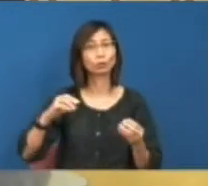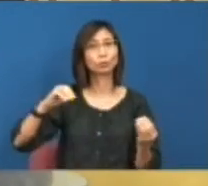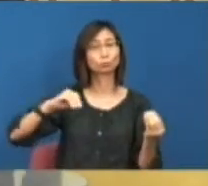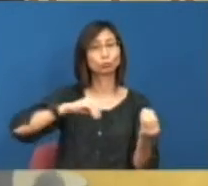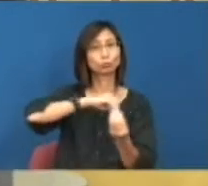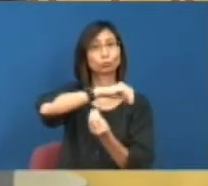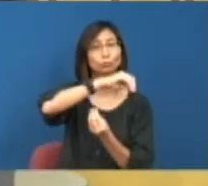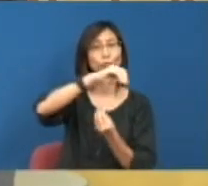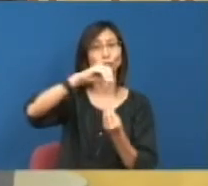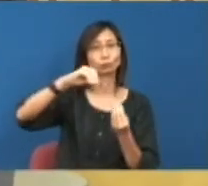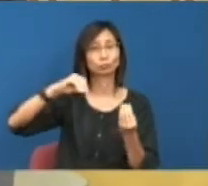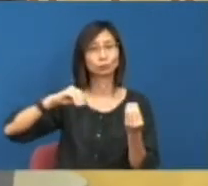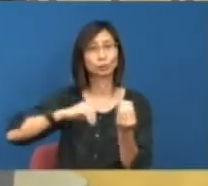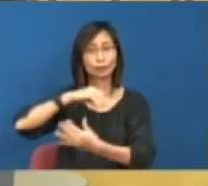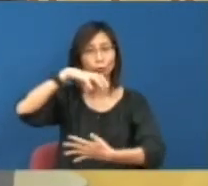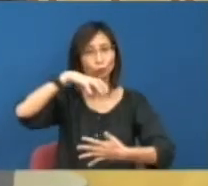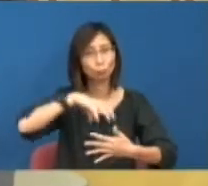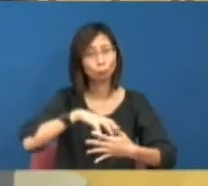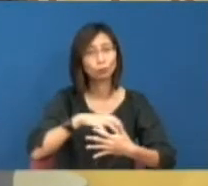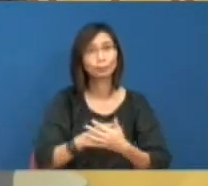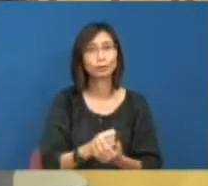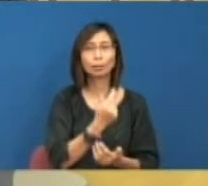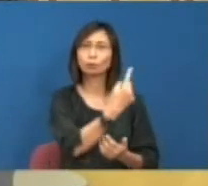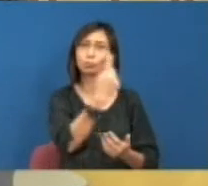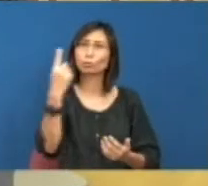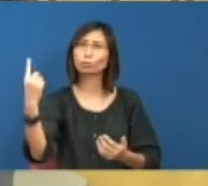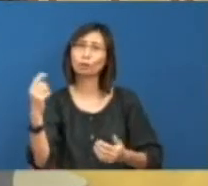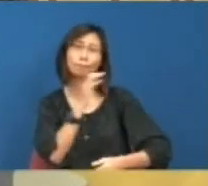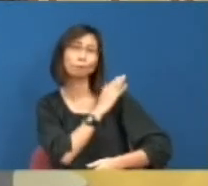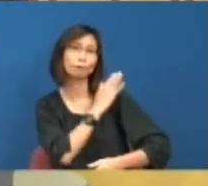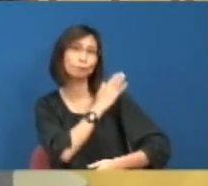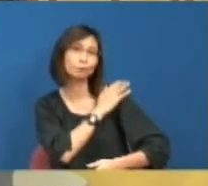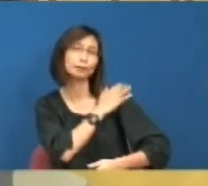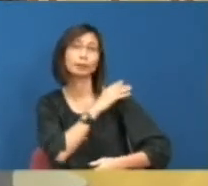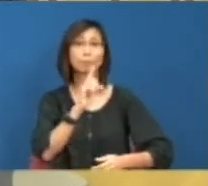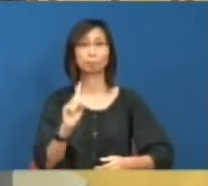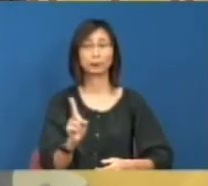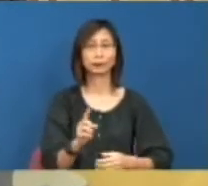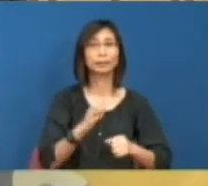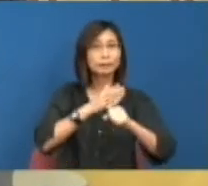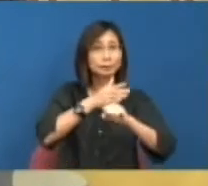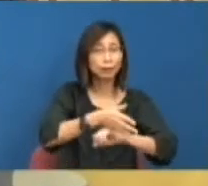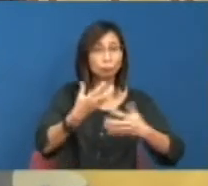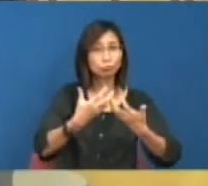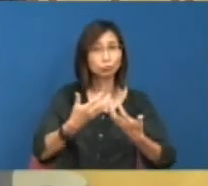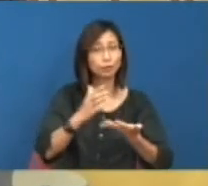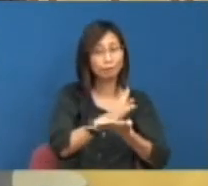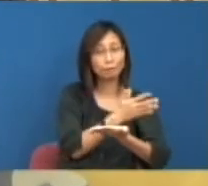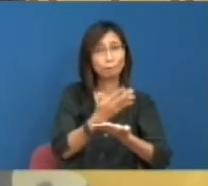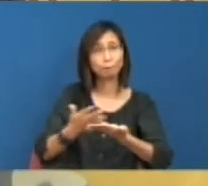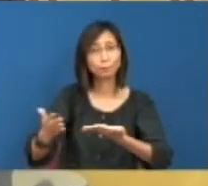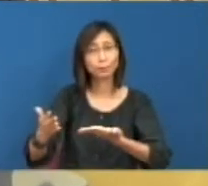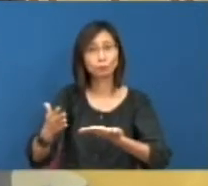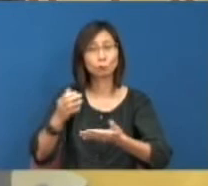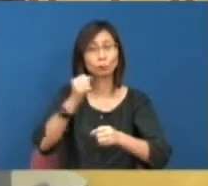裏面，大家的角色在中間扮演的角色是什麼， 即係話喺呢個社會性分工裏面形成咗嘅利益嘅分